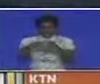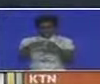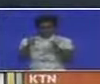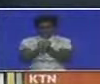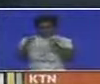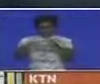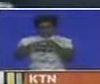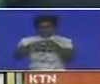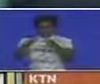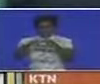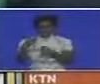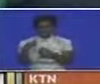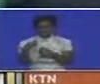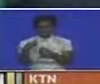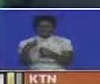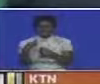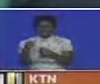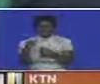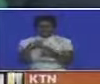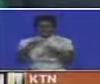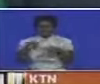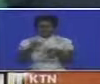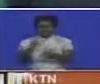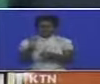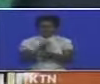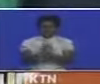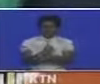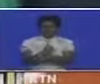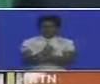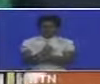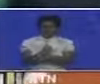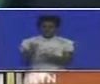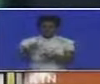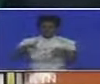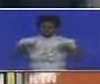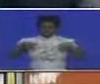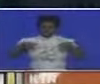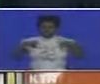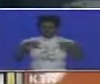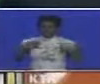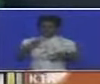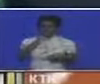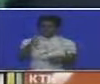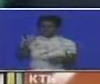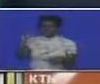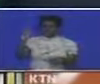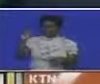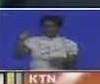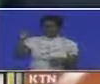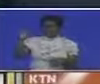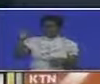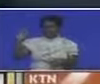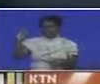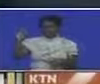19-8. Nondizo umetukazia kidogo katika dakika moja. But tunajivunia kwa wanyore. Queens next